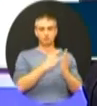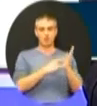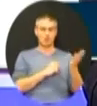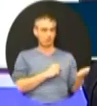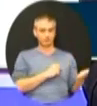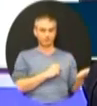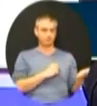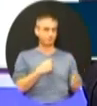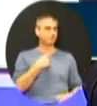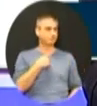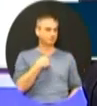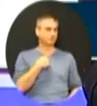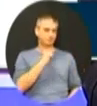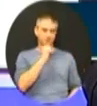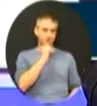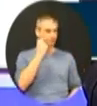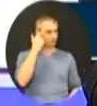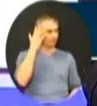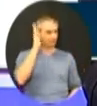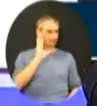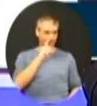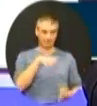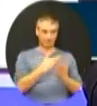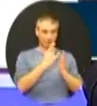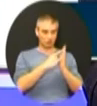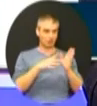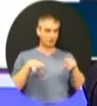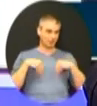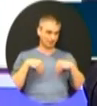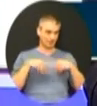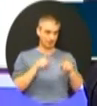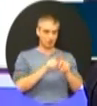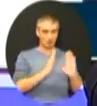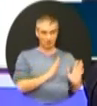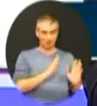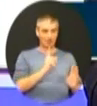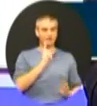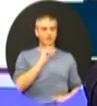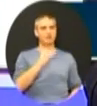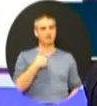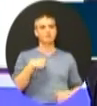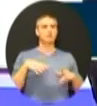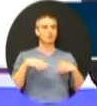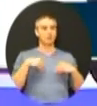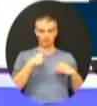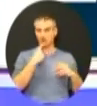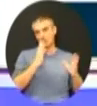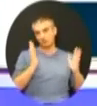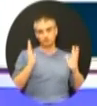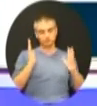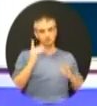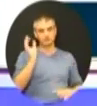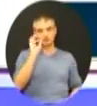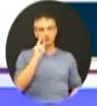א אני אני לא רוצה לנבא האם הצעת החוק שלי תתקבל כפי שהיא אני כן מוכן להתנבא במידה